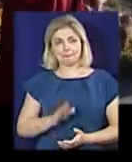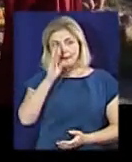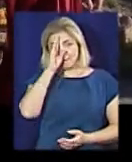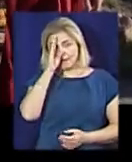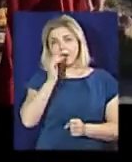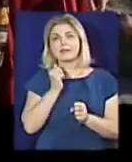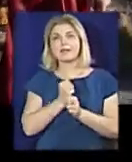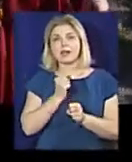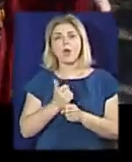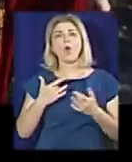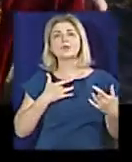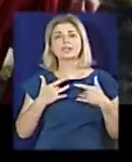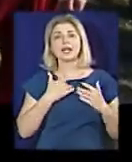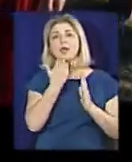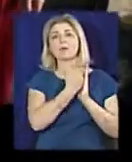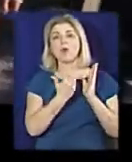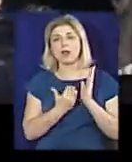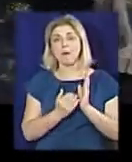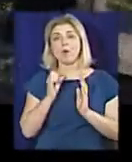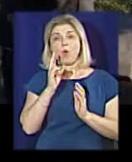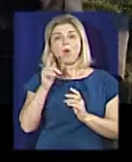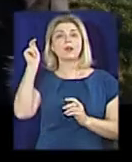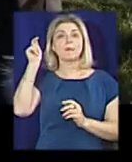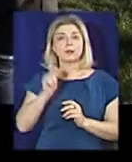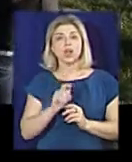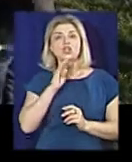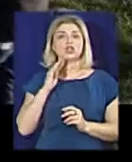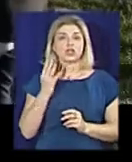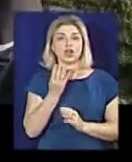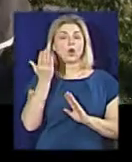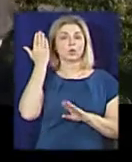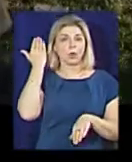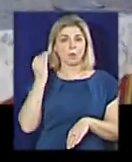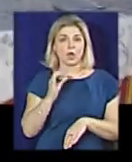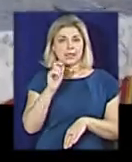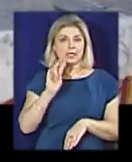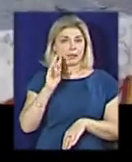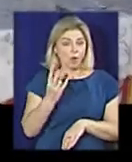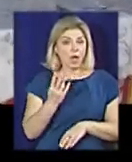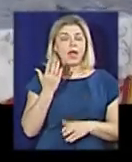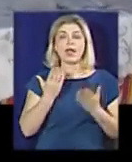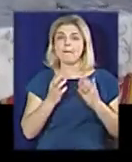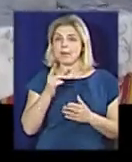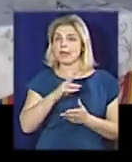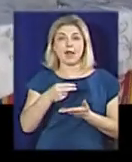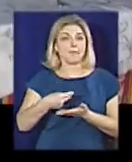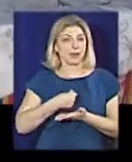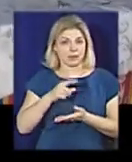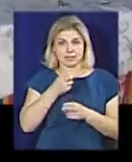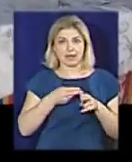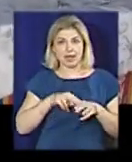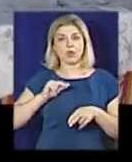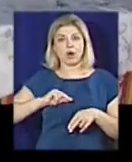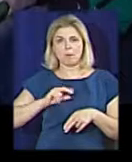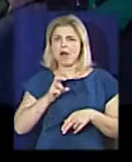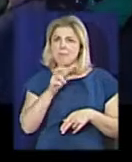ранчо концертні програми. Приїхав сюди 4 роки тому з Миколаєва. Розповідає, навіть якби не платили за цю роботу, все одно